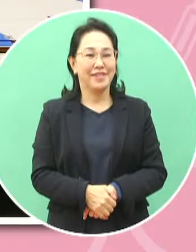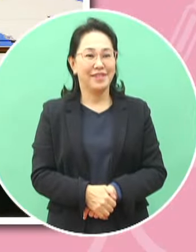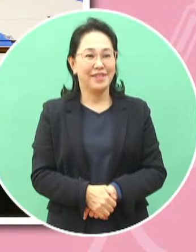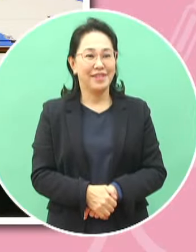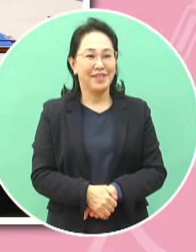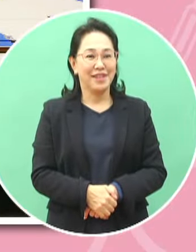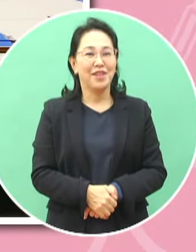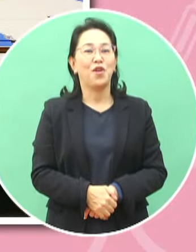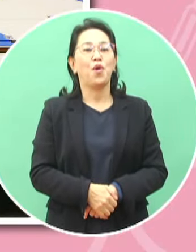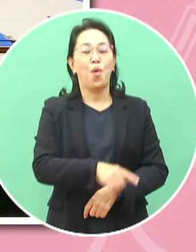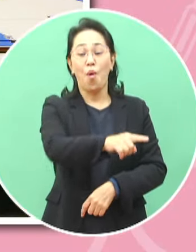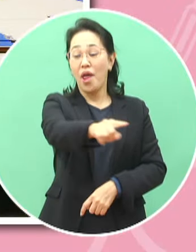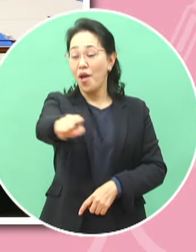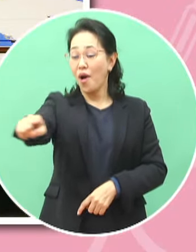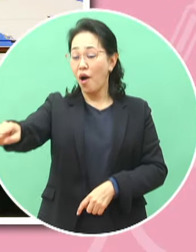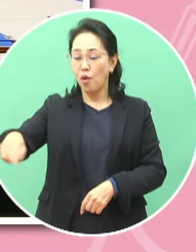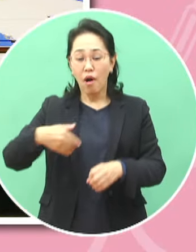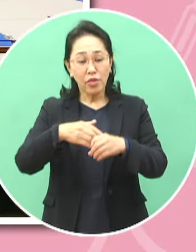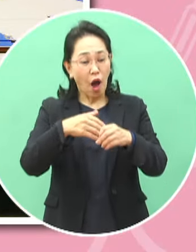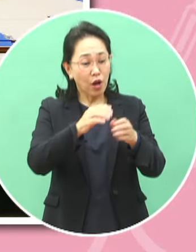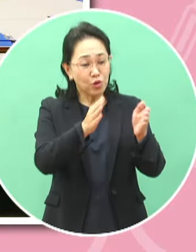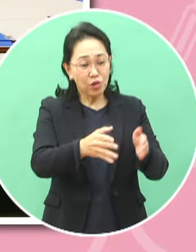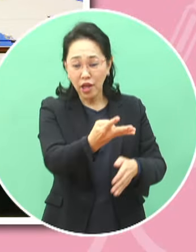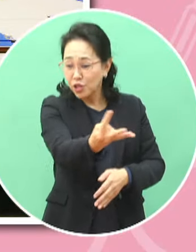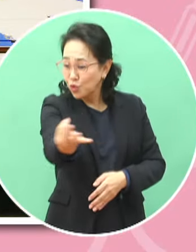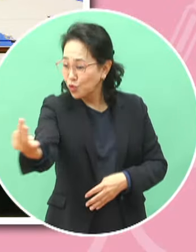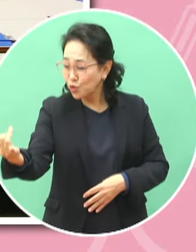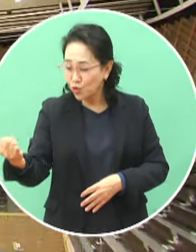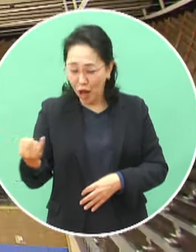これはこれは卓球台何個あるんですか？